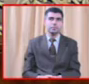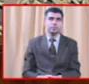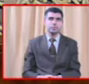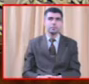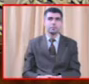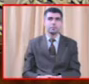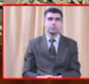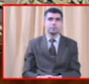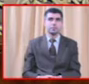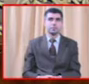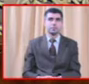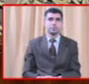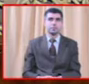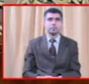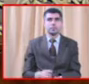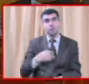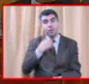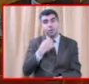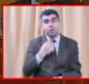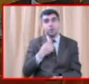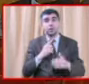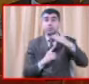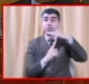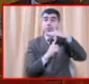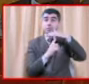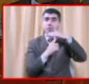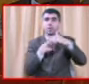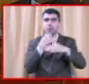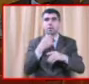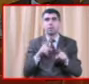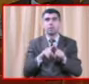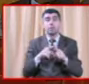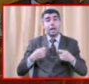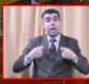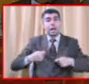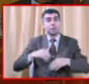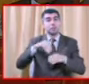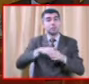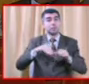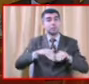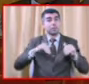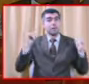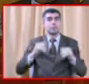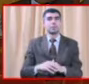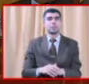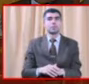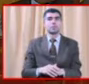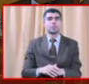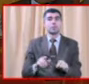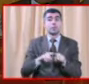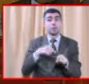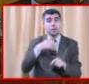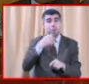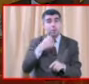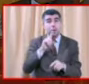تفضل سيدنا. أنا فقط أريد أن أثير انتباه رئاسة الجلسة إلى أنه أثناء طرح السؤال